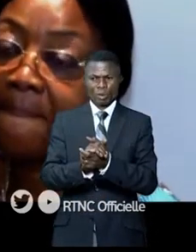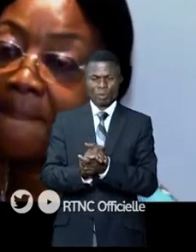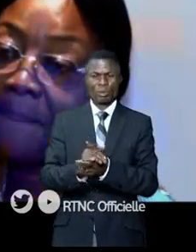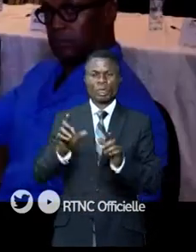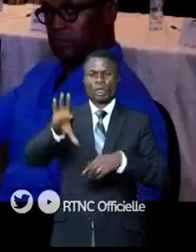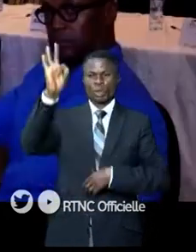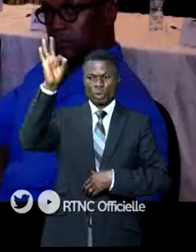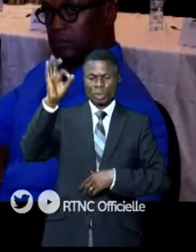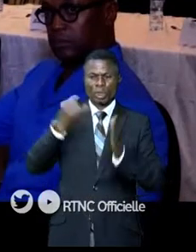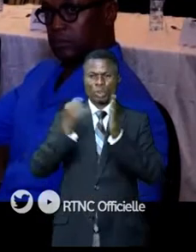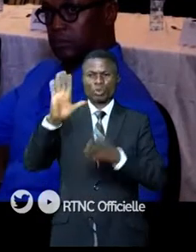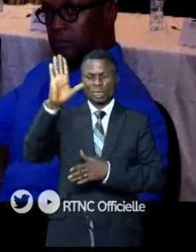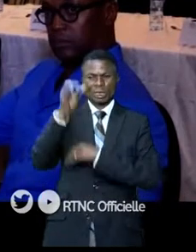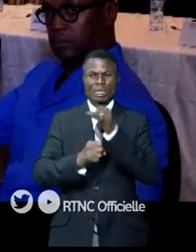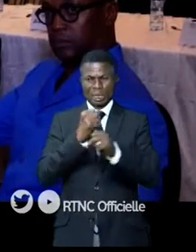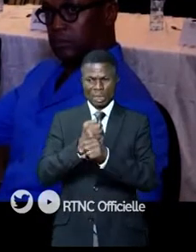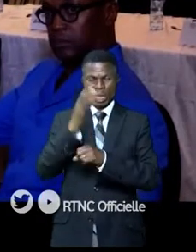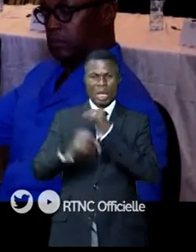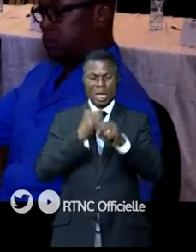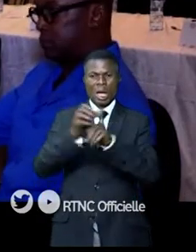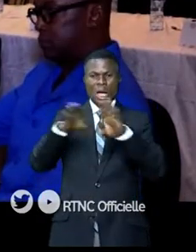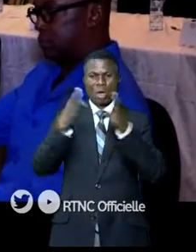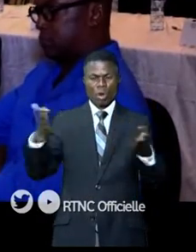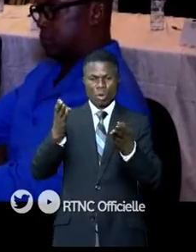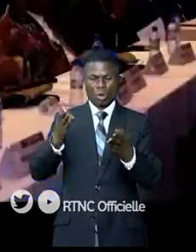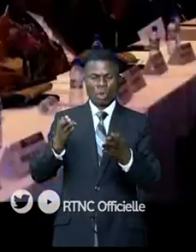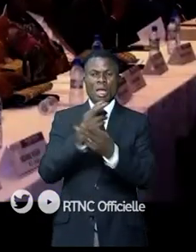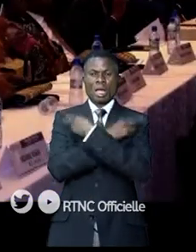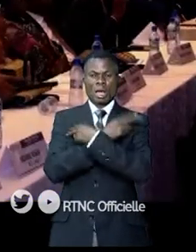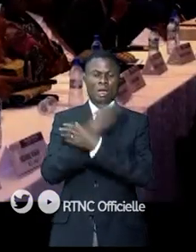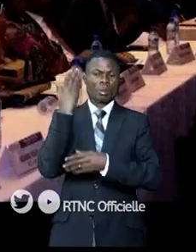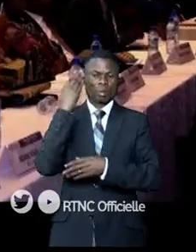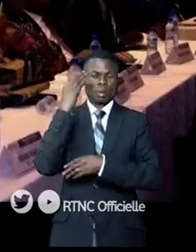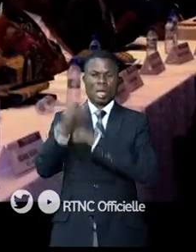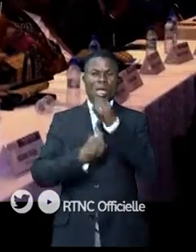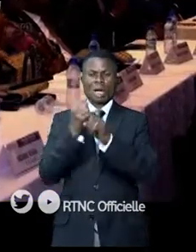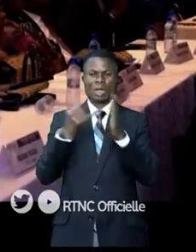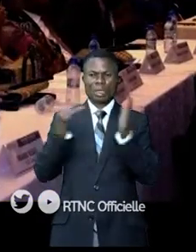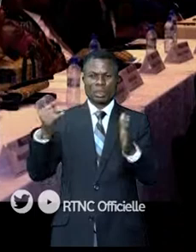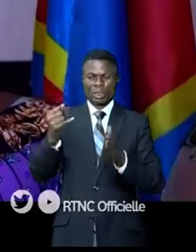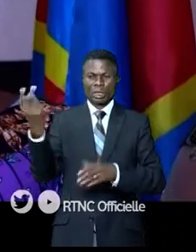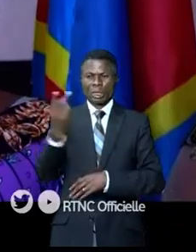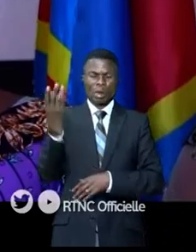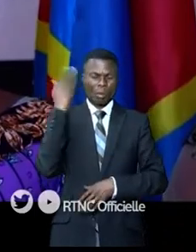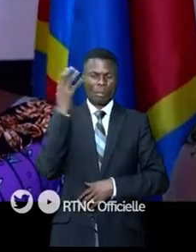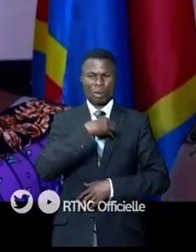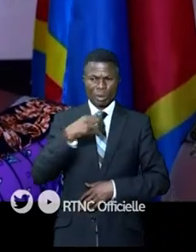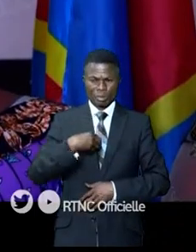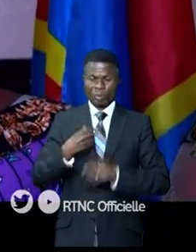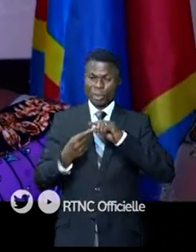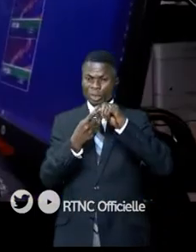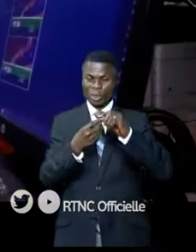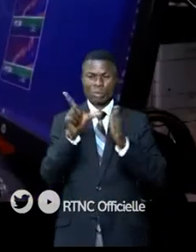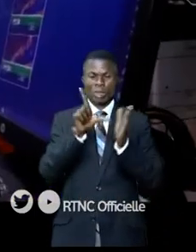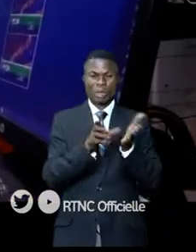fixé à 65 ans, et l'âge de l'ouverture de départ à la retraite à 60 ans pour les deux sexes. L'une des particularités de